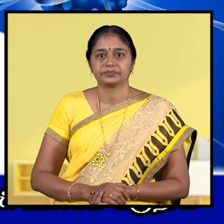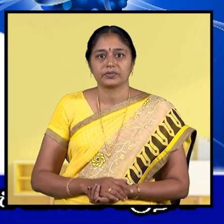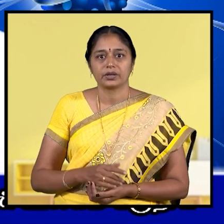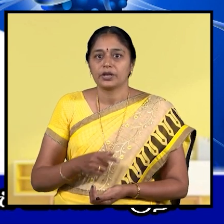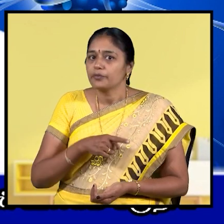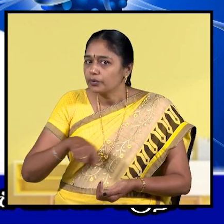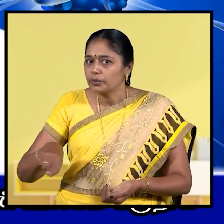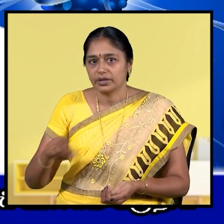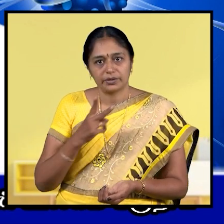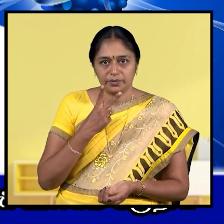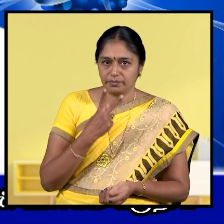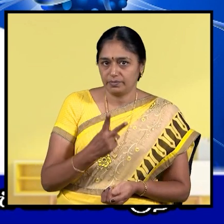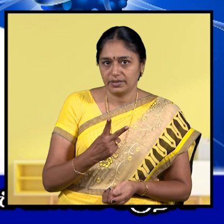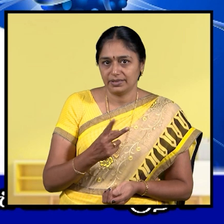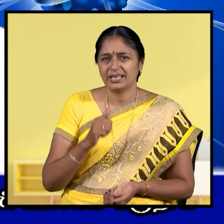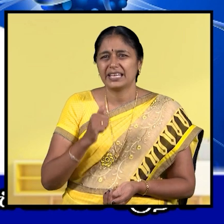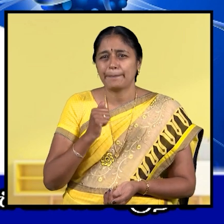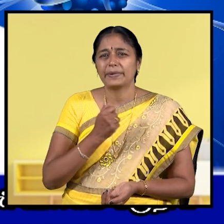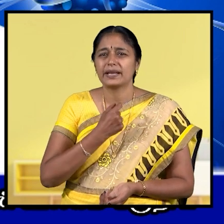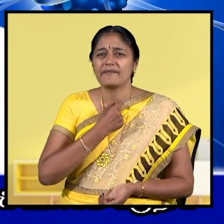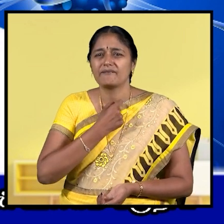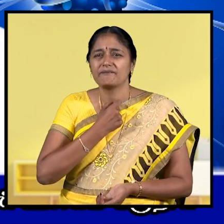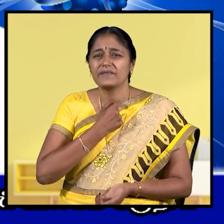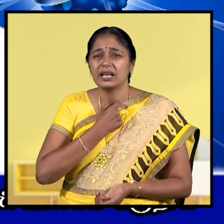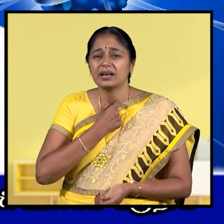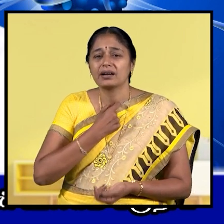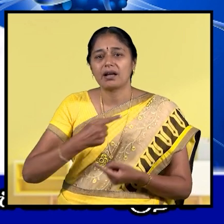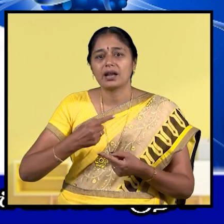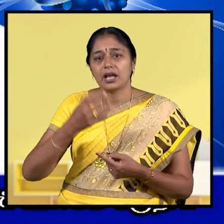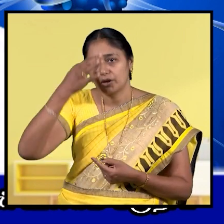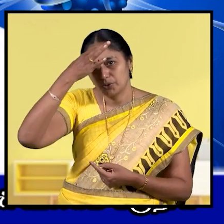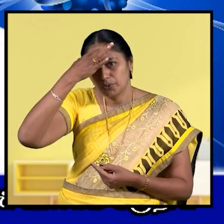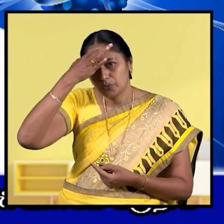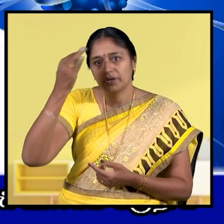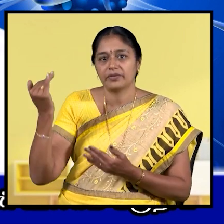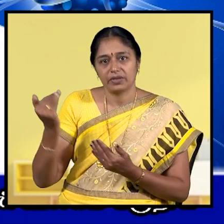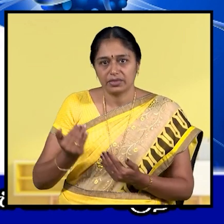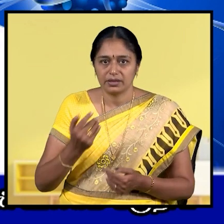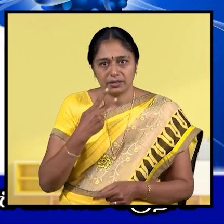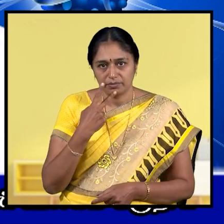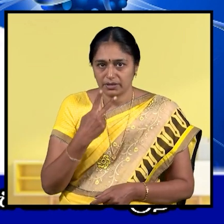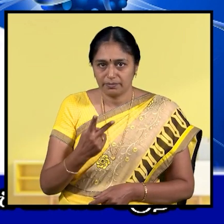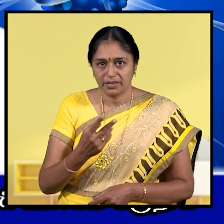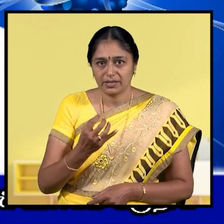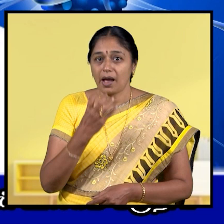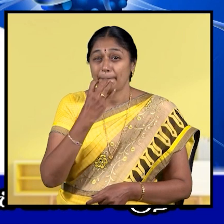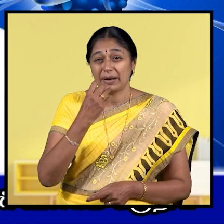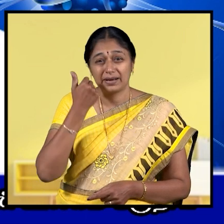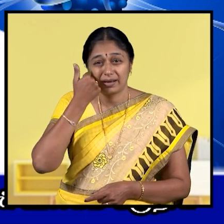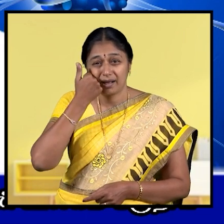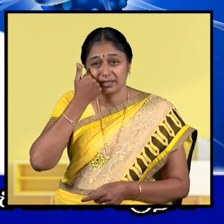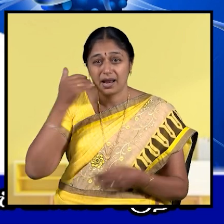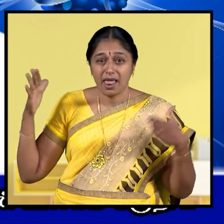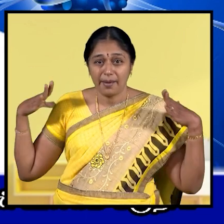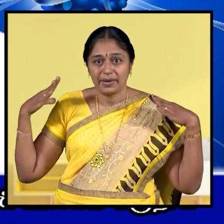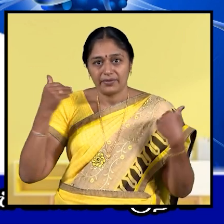இவ்வளோ நேரம் வந்து நம்ம வந்து பார்த்தது வந்து எப்படி வந்து விலங்குகள் கடத்திகளாக இருந்து செயல்பட்டு எப்படிலாம் நோயை வந்து பரப்புச்சு அப்படின்னு தெரிஞ்சுக்கிட்டோம். உதாரணமாக பன்றி காய்ச்சல், பறவை காய்ச்சல்,